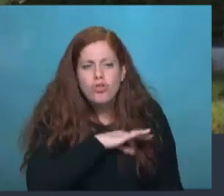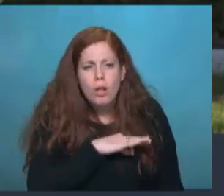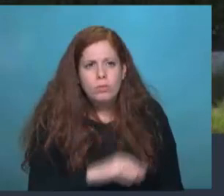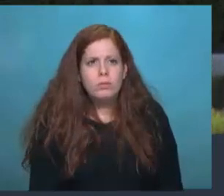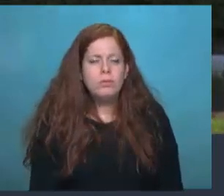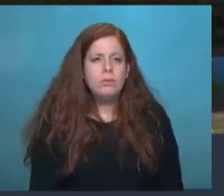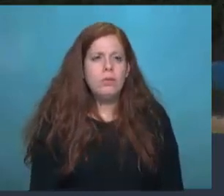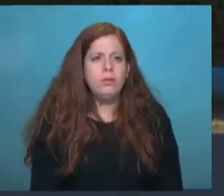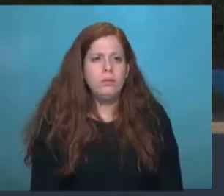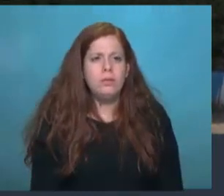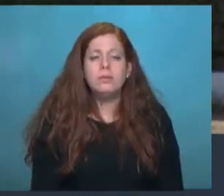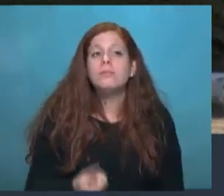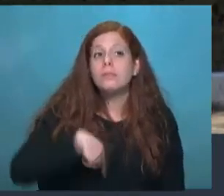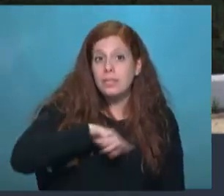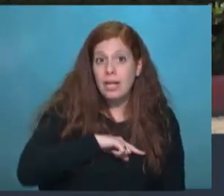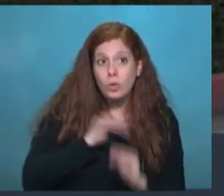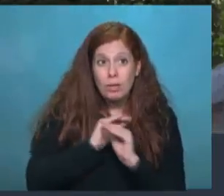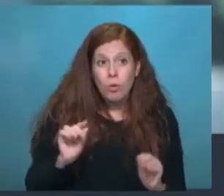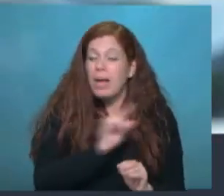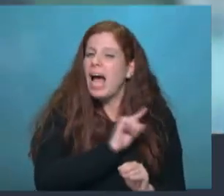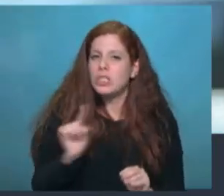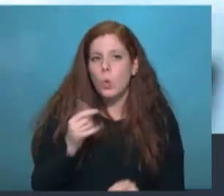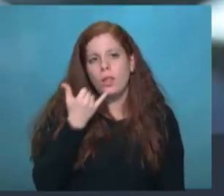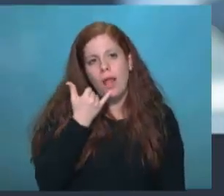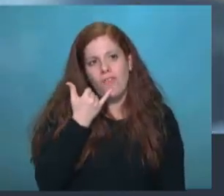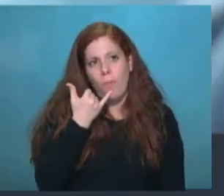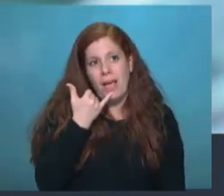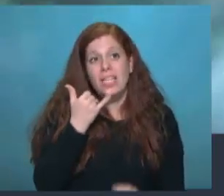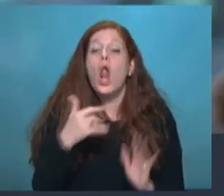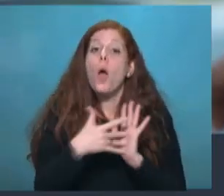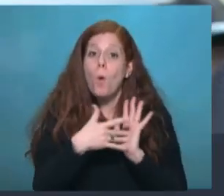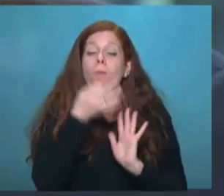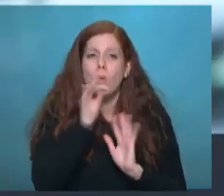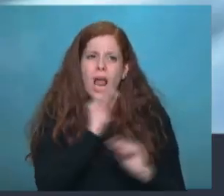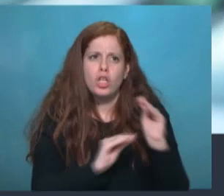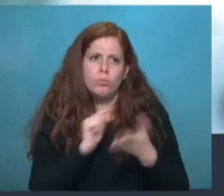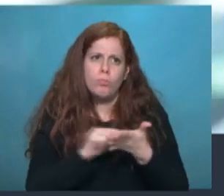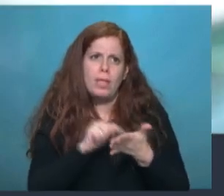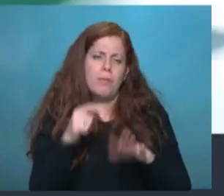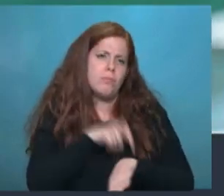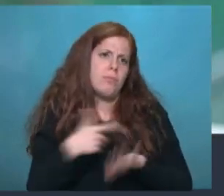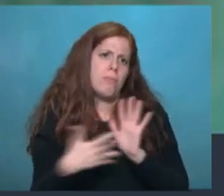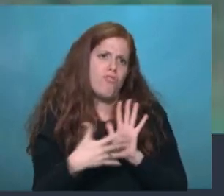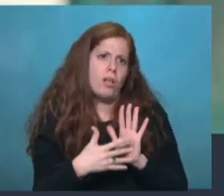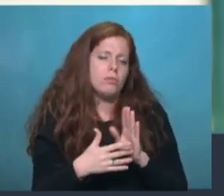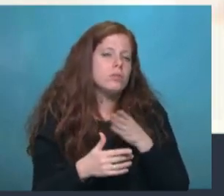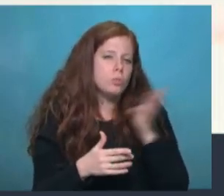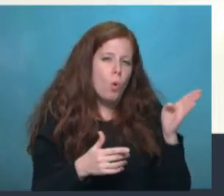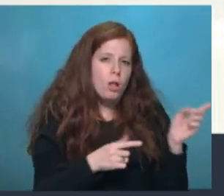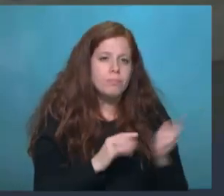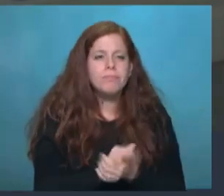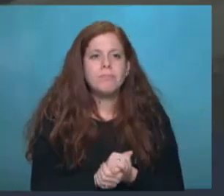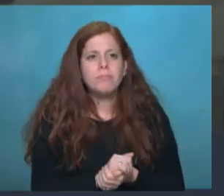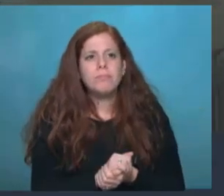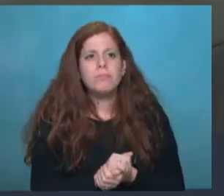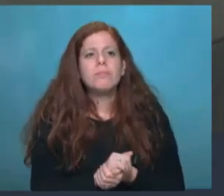תאונות ברמות האלה לא היו, שפוגעות לנו בפרנסה. לנו כמורים אסור לנו להחזיק את הטלפון ביד, לבוחן מותר לו להשתמש בטאבלט בזמן מבחן, שמאלה, תוריד לשני. גירדו את